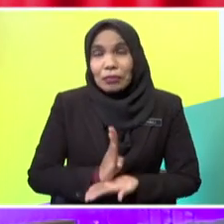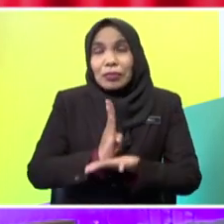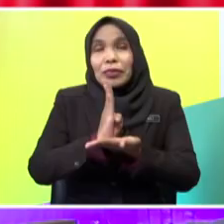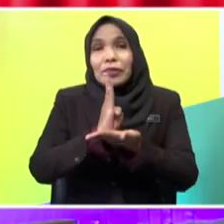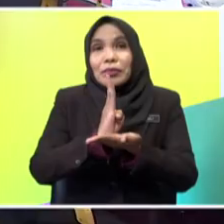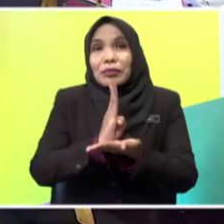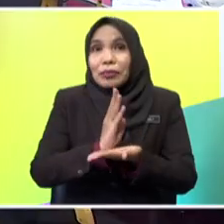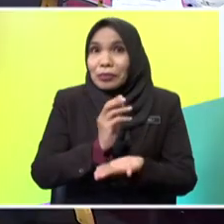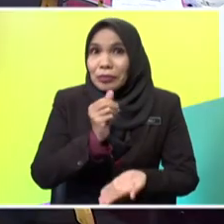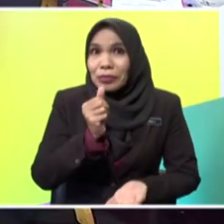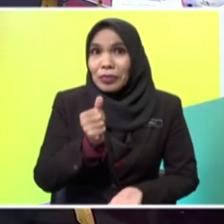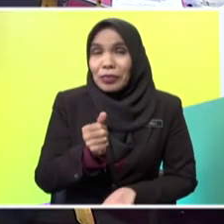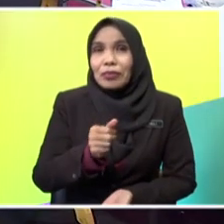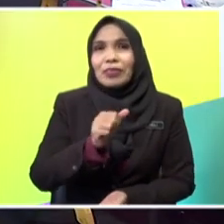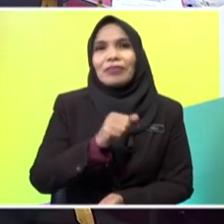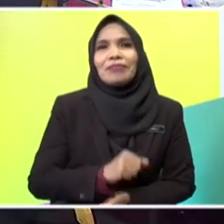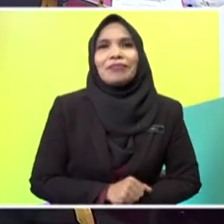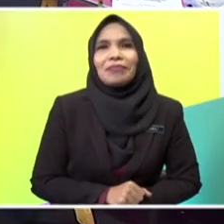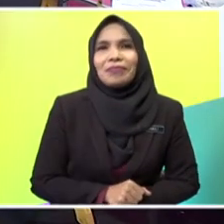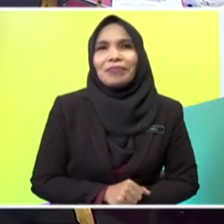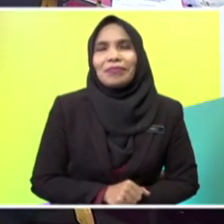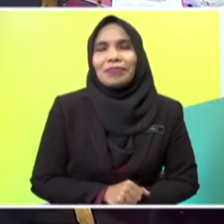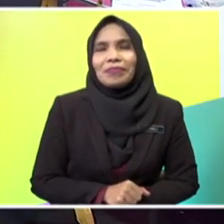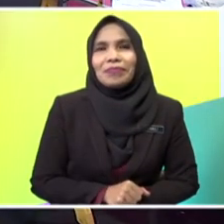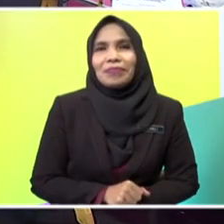dan Aminah.